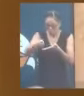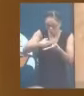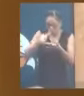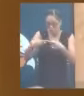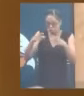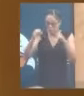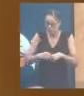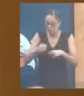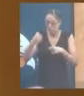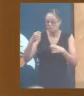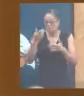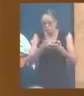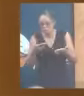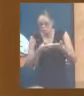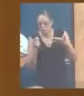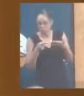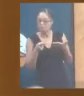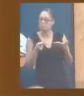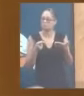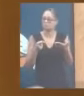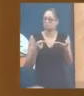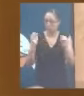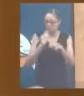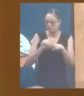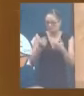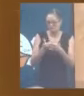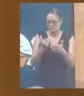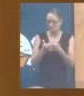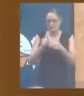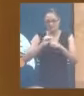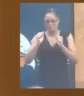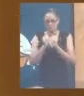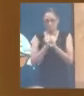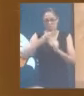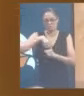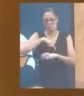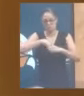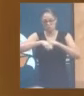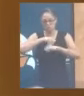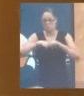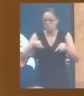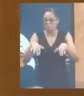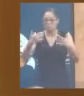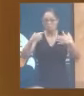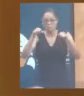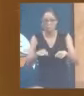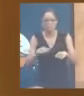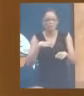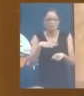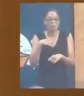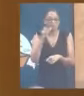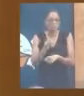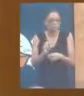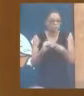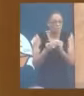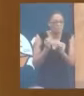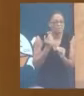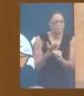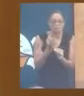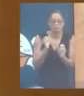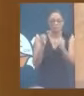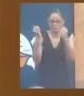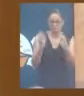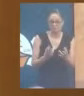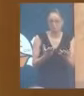me sensibiliser. Je pense qu'il faut le faire comme ça. Dans cette activité que nous avons, n'importe qui peut avoir ce type de problème-là.